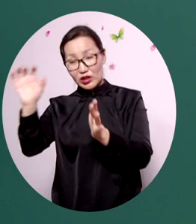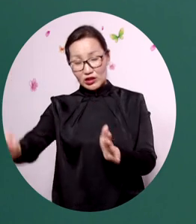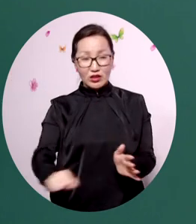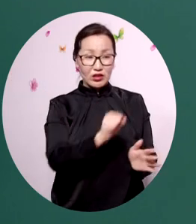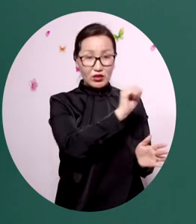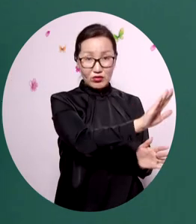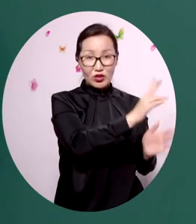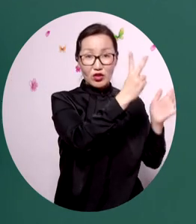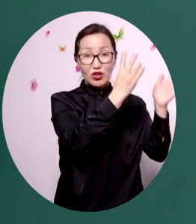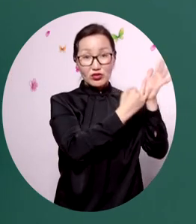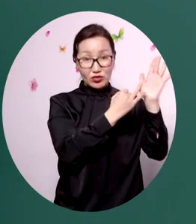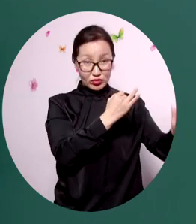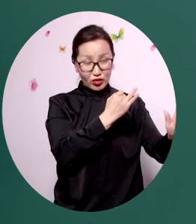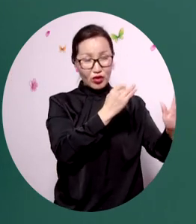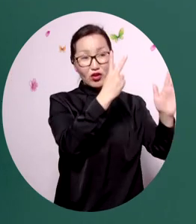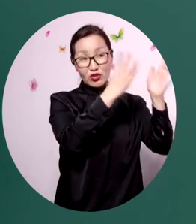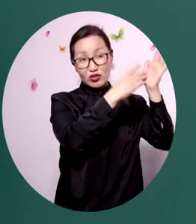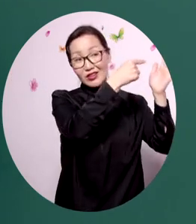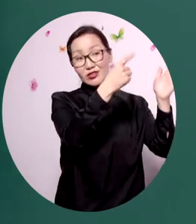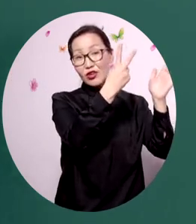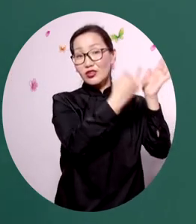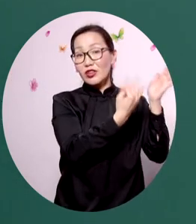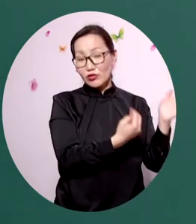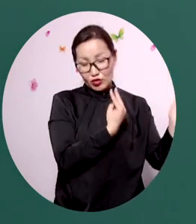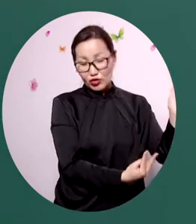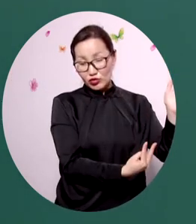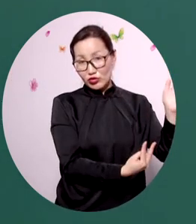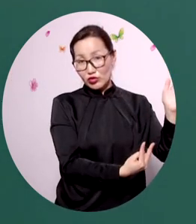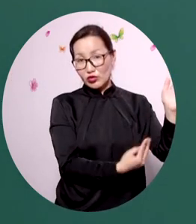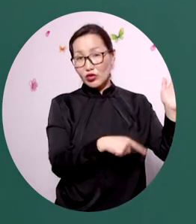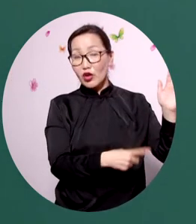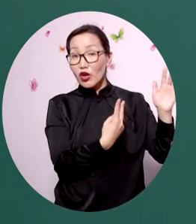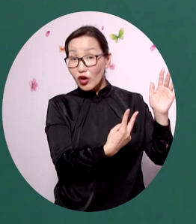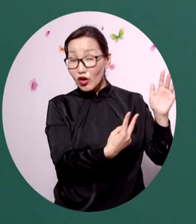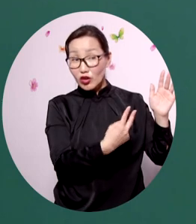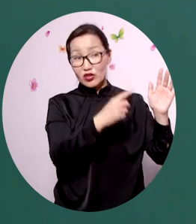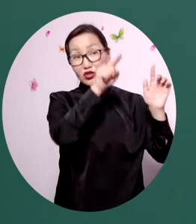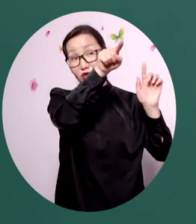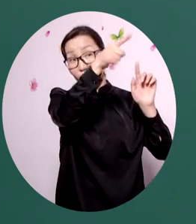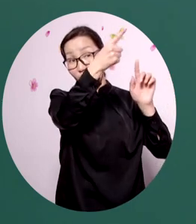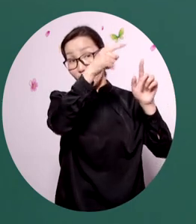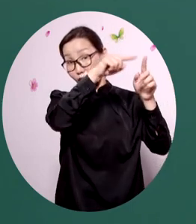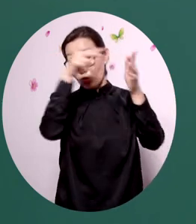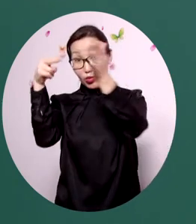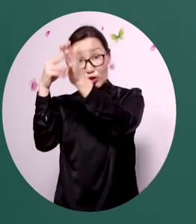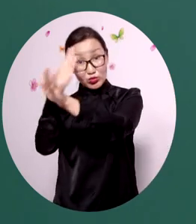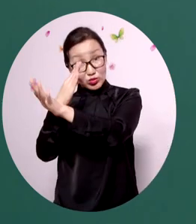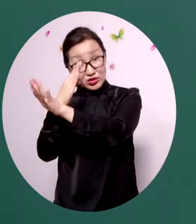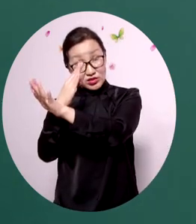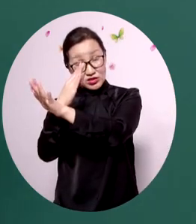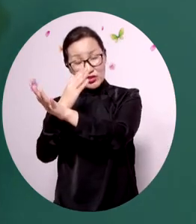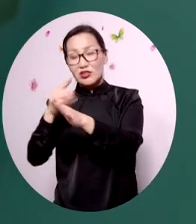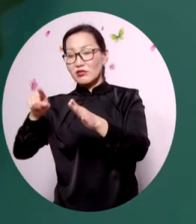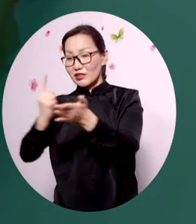27, 29-27-г сар 2. Одоо бүхлийн хэсгээ хуваагаа дууссан учраас бүхлийн цэгийг бид нар